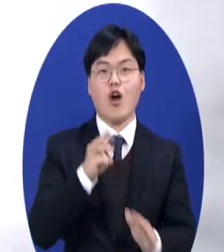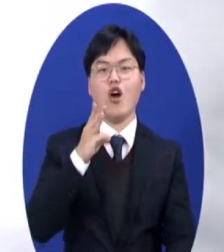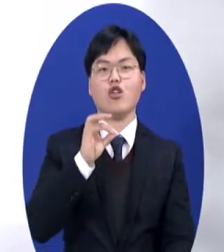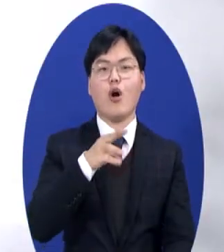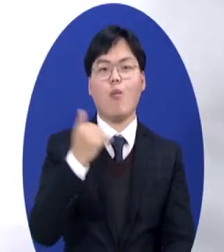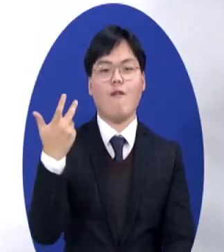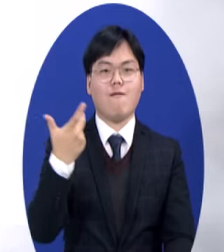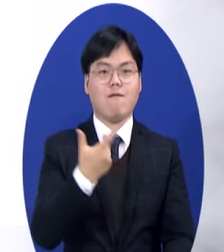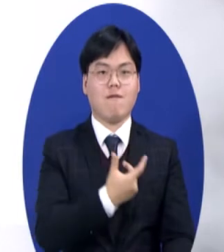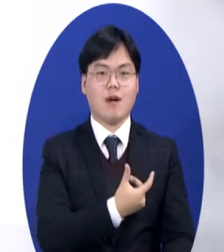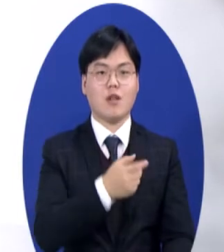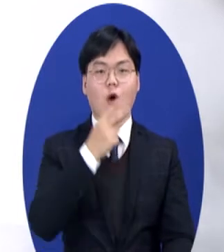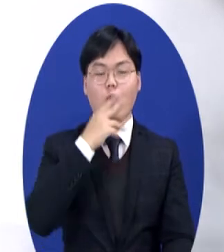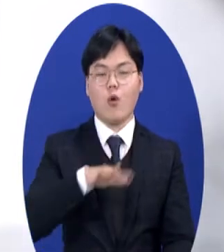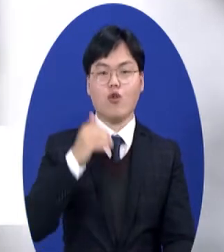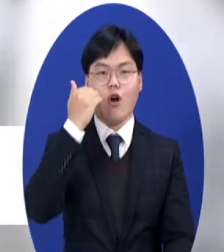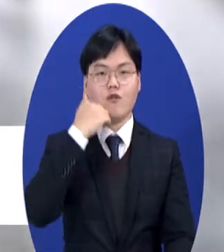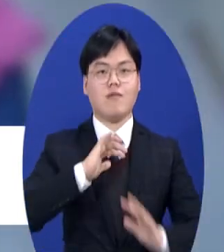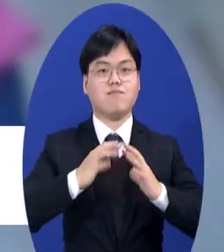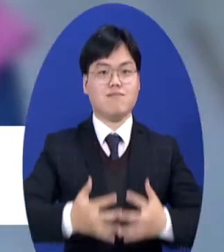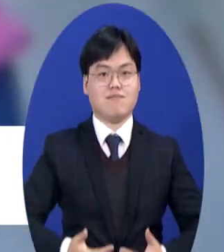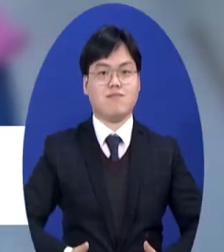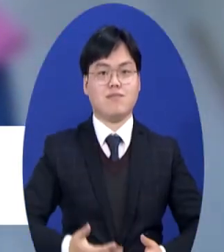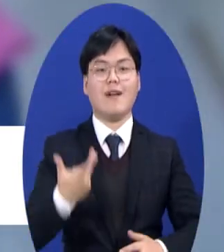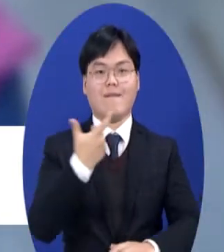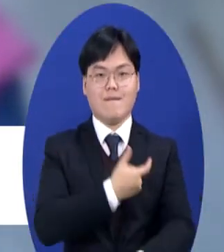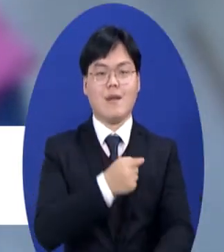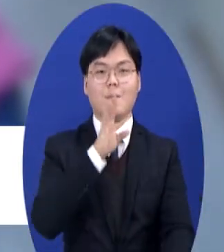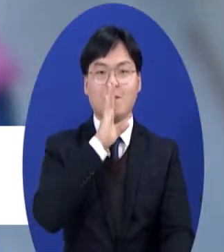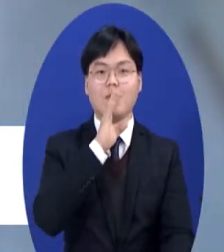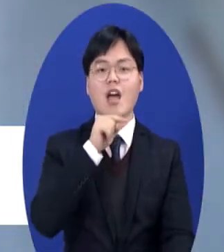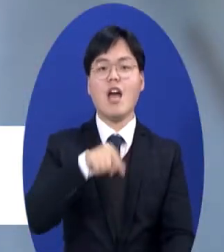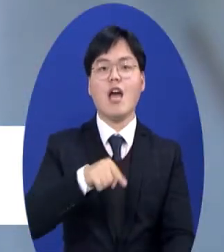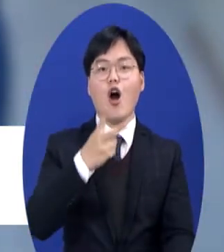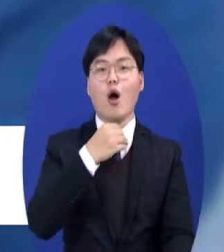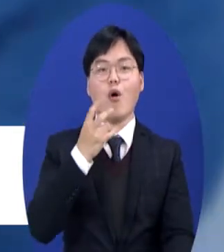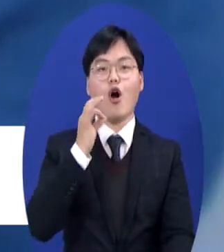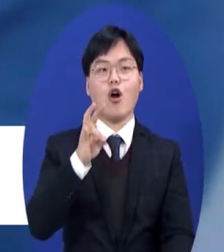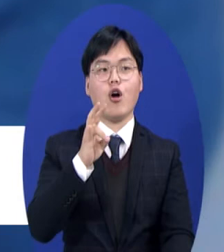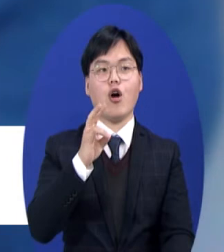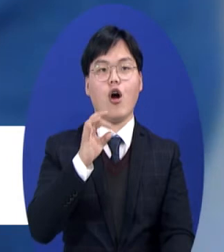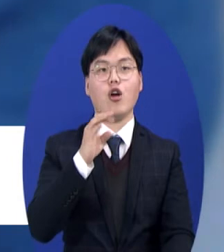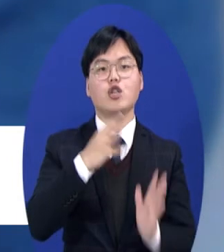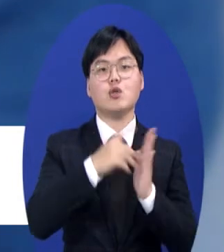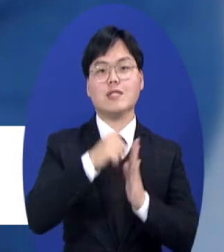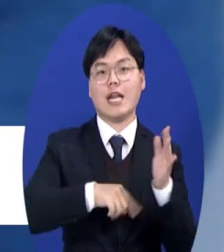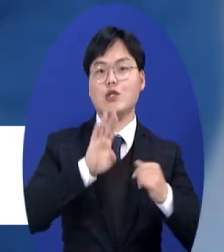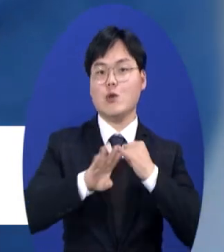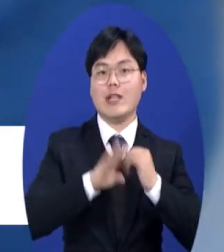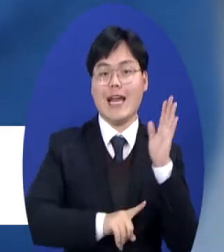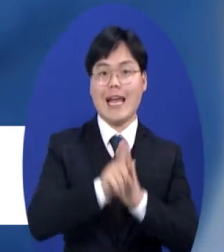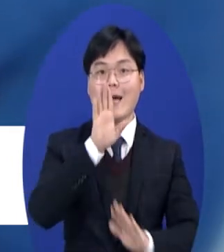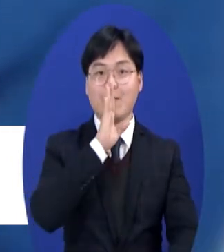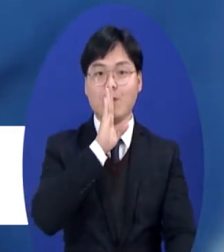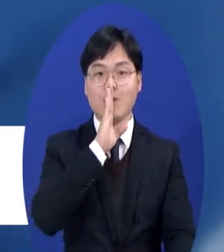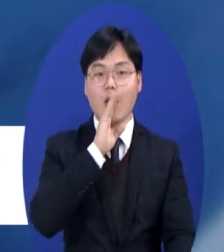вакциныг зорилттой бүлгийн хүн амдаа зориулан дархлаажуулалт хийнэ. Энэ жилийн вакциныг 9-р сарын сүүлээр эхлүүлэх төлөвлөгөөтэй байна. Энэ удаа бүгд